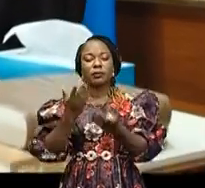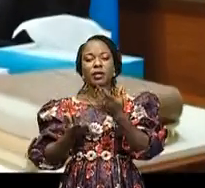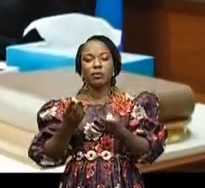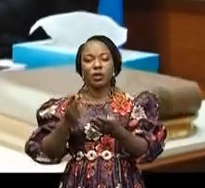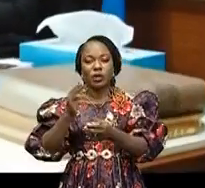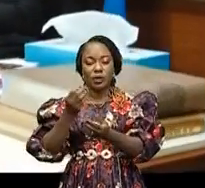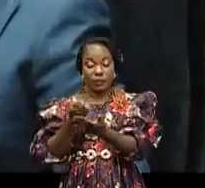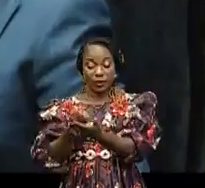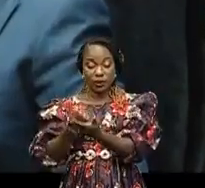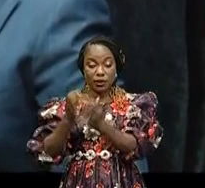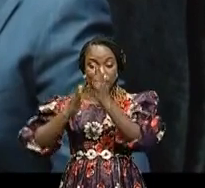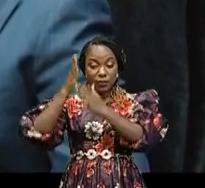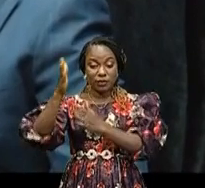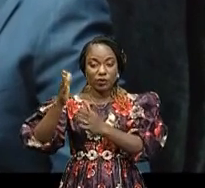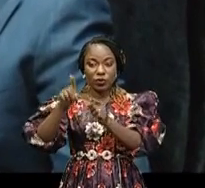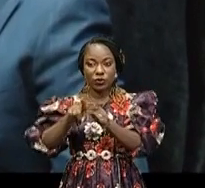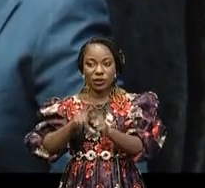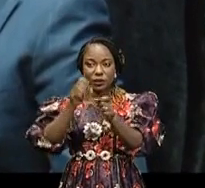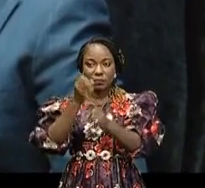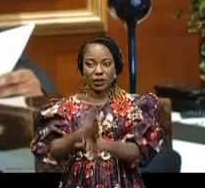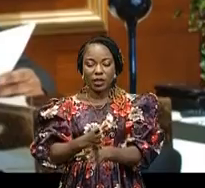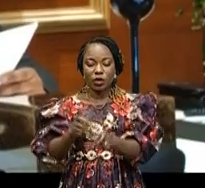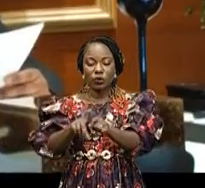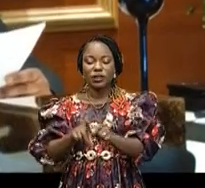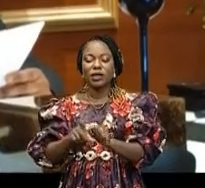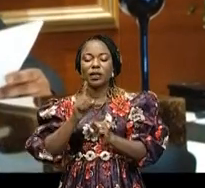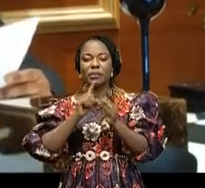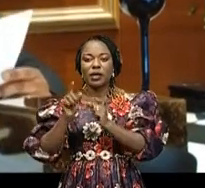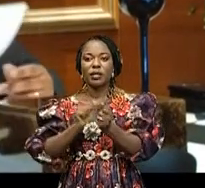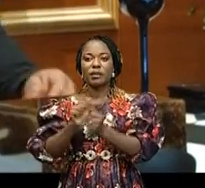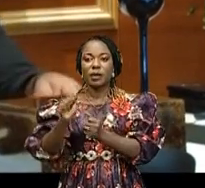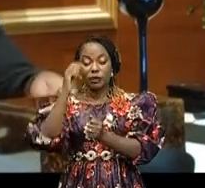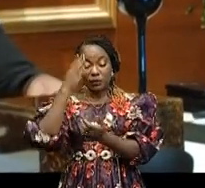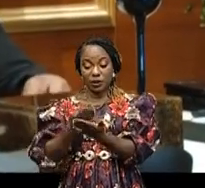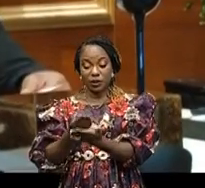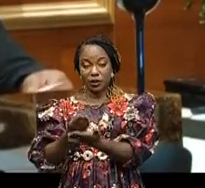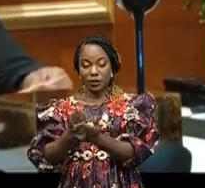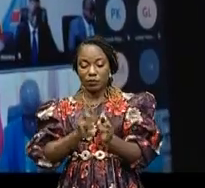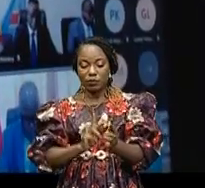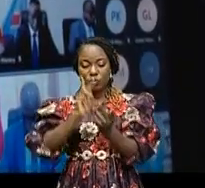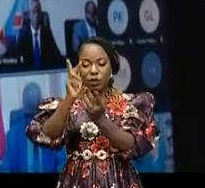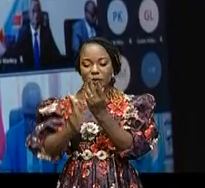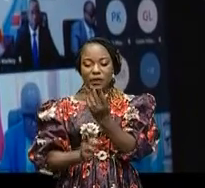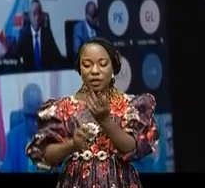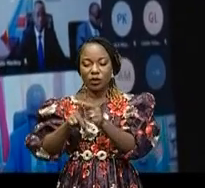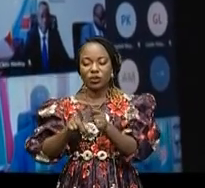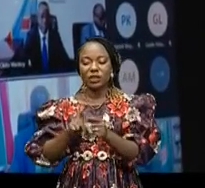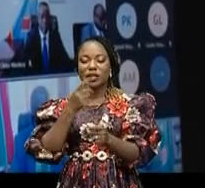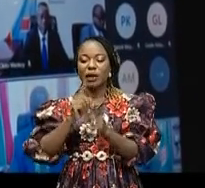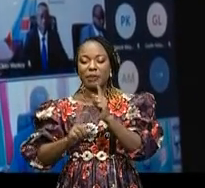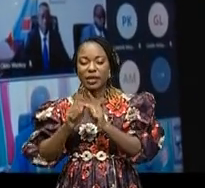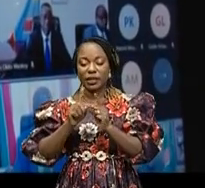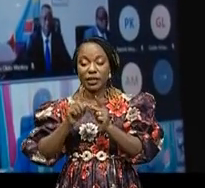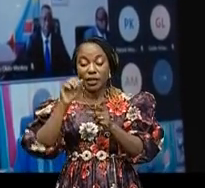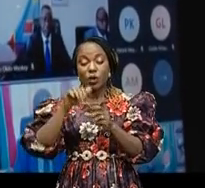allocations budgétaires prévues et disponibles. Insistant sur le passage vers une budgétisation programmatique, il a souligné